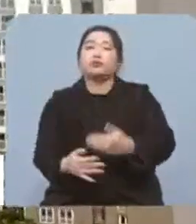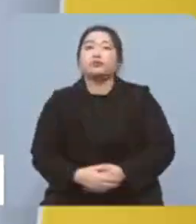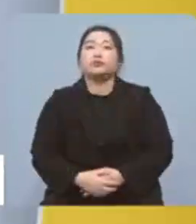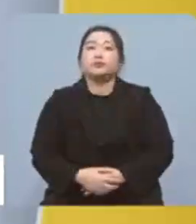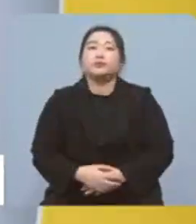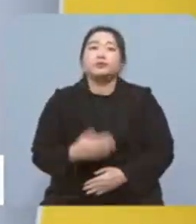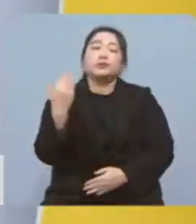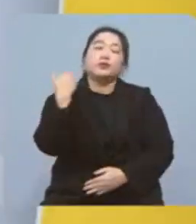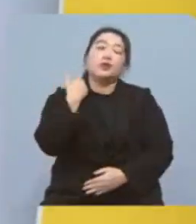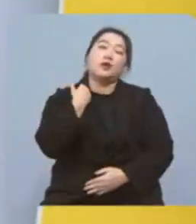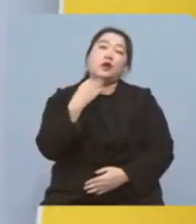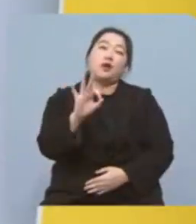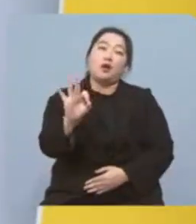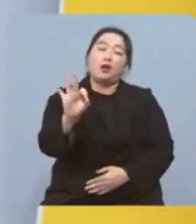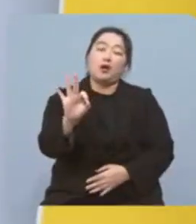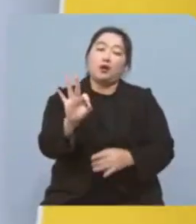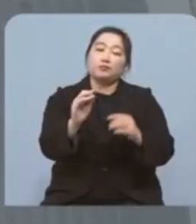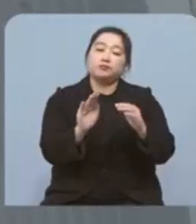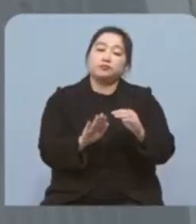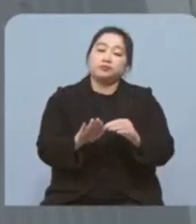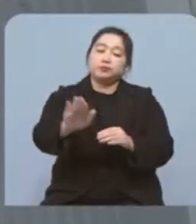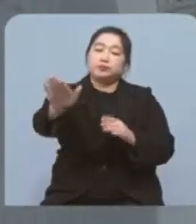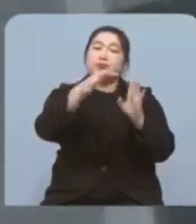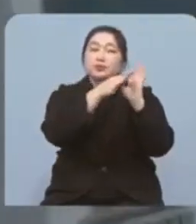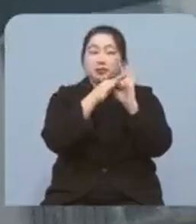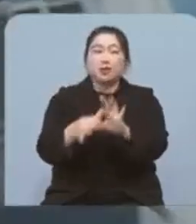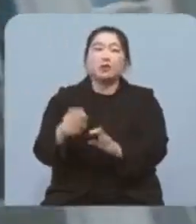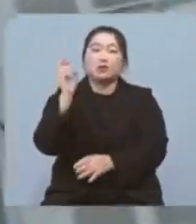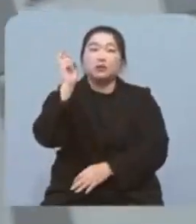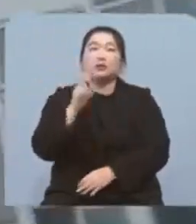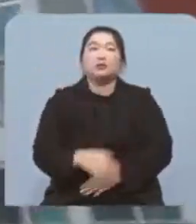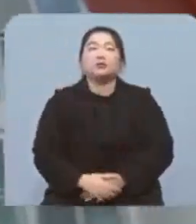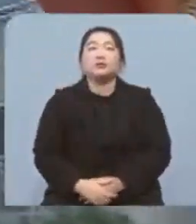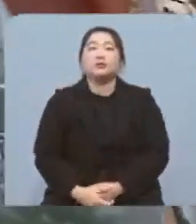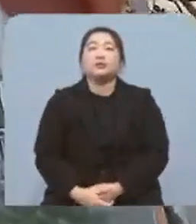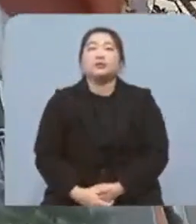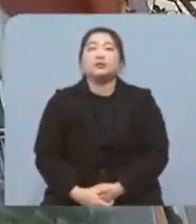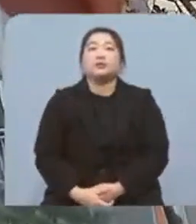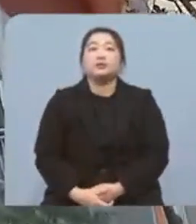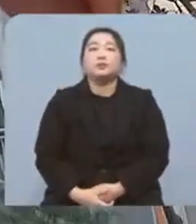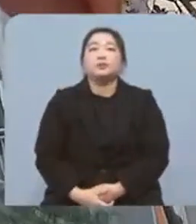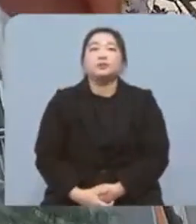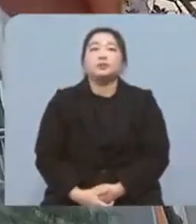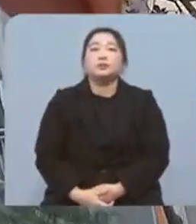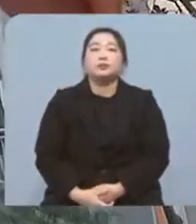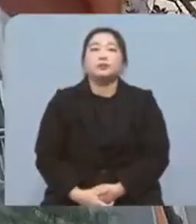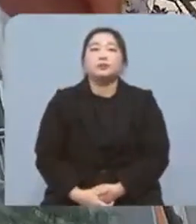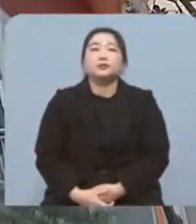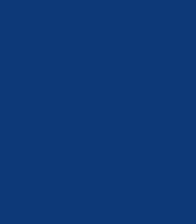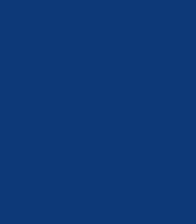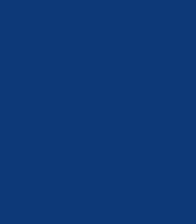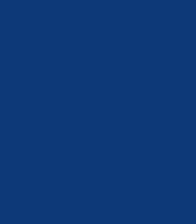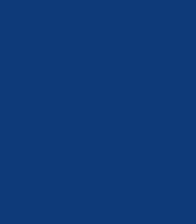전세 가격 상승은 당분간 지속될 것으로 전망했습니다 KBS 뉴스 한성원